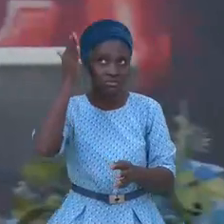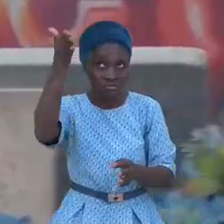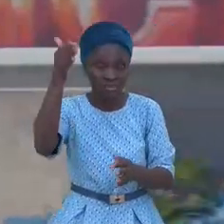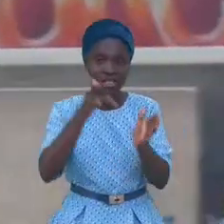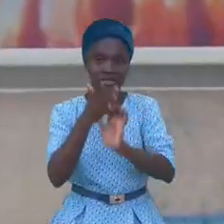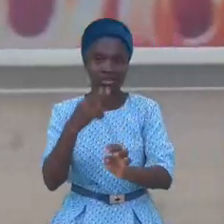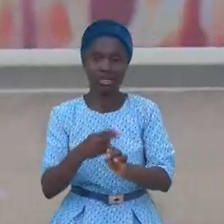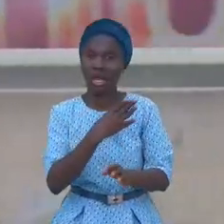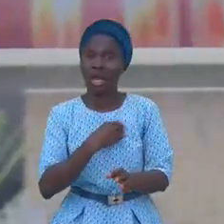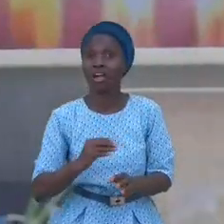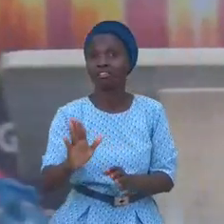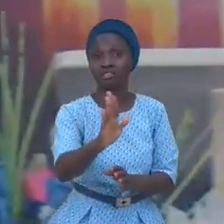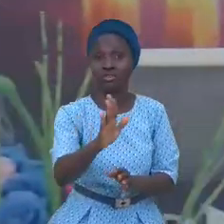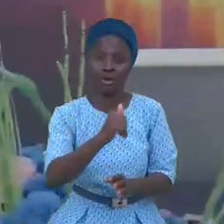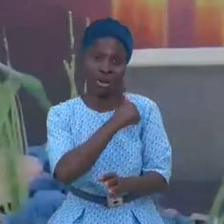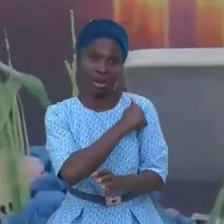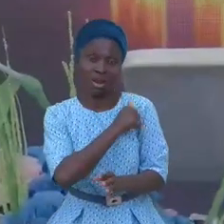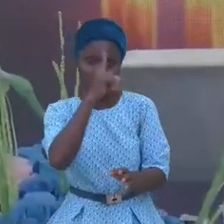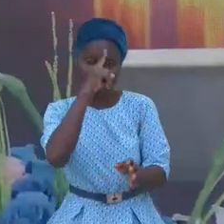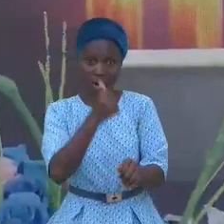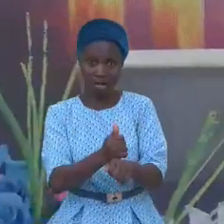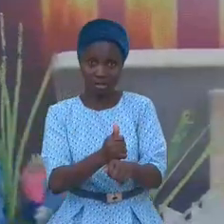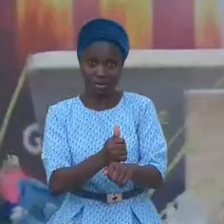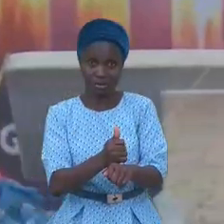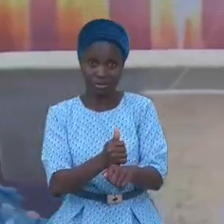ton attitude, comme nous commençons maintenant,